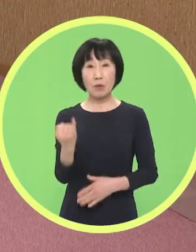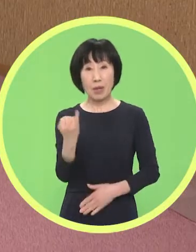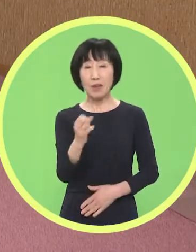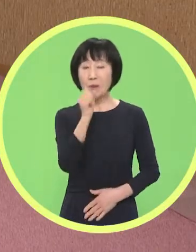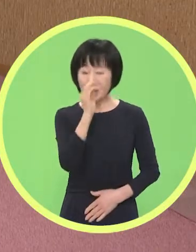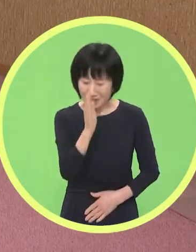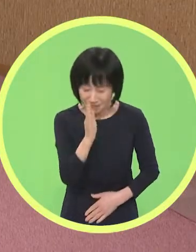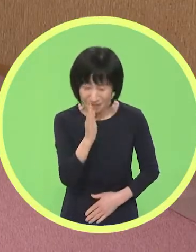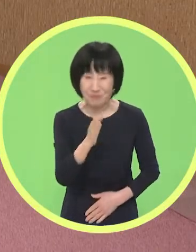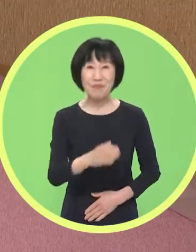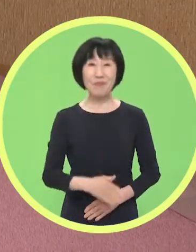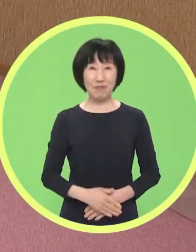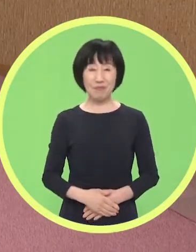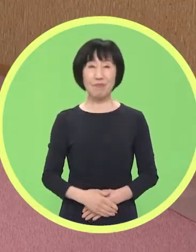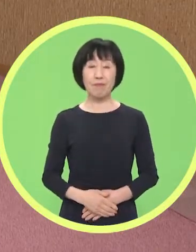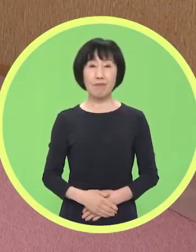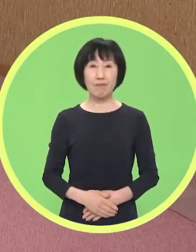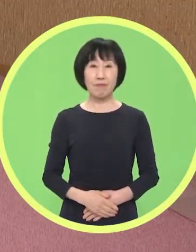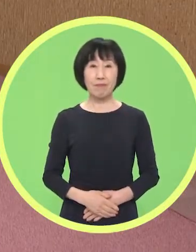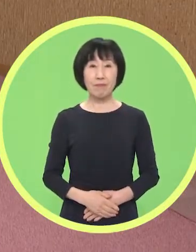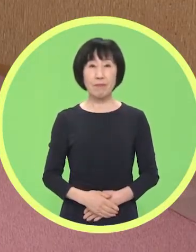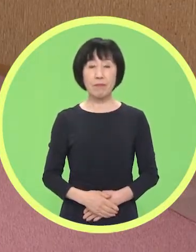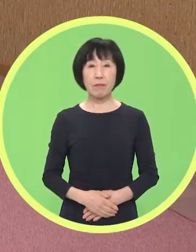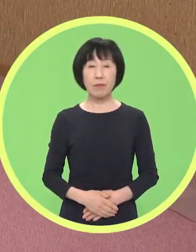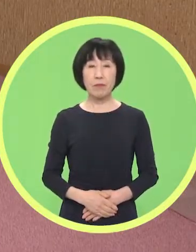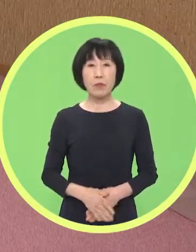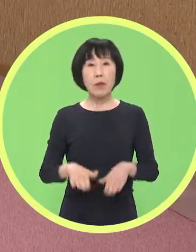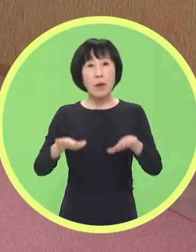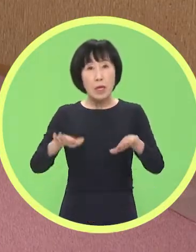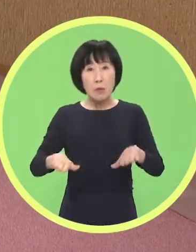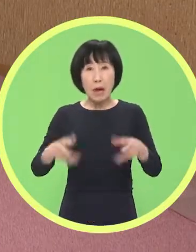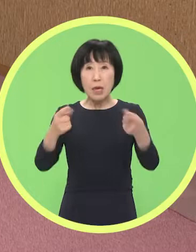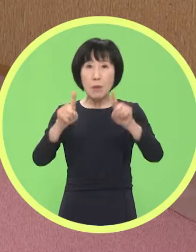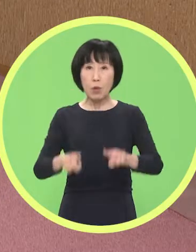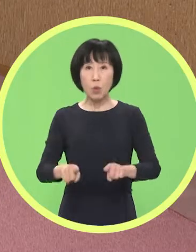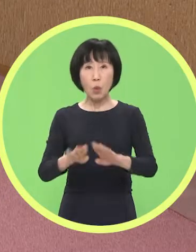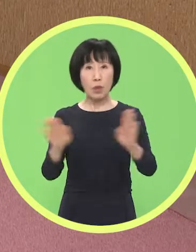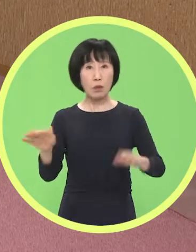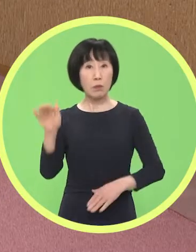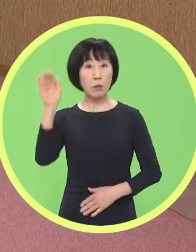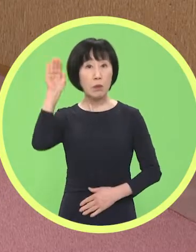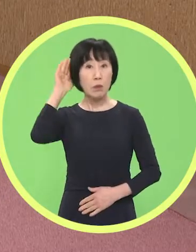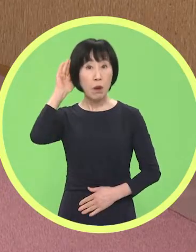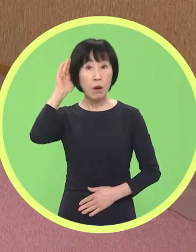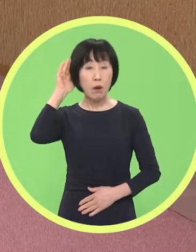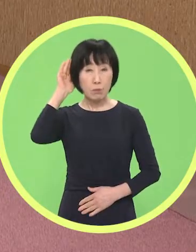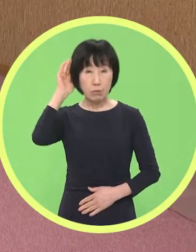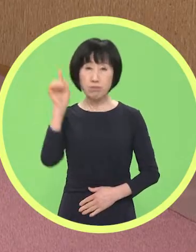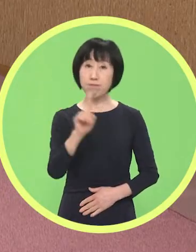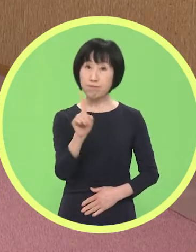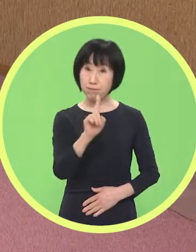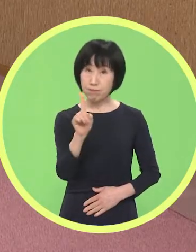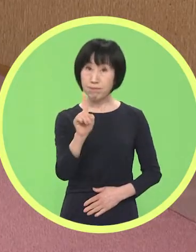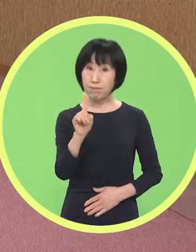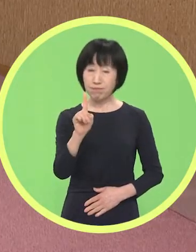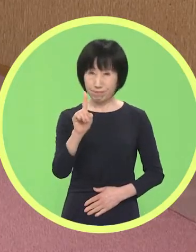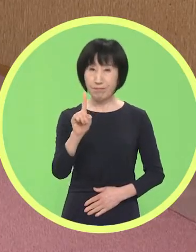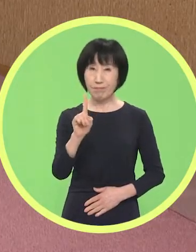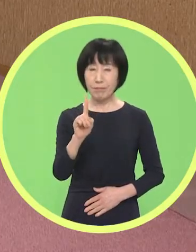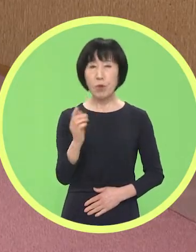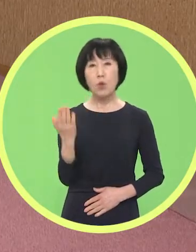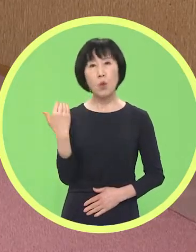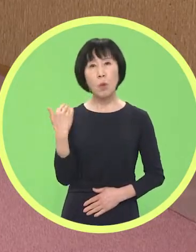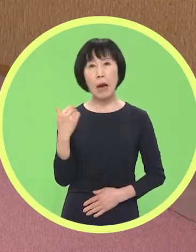村本さん、よろしくお願いいたします。 よろしくお願いいたします。 今何かイベントが開催されていると聞いたんですけども。 は